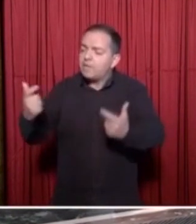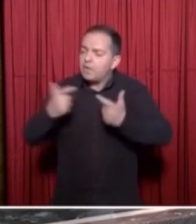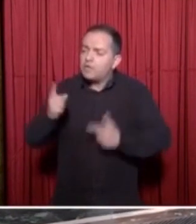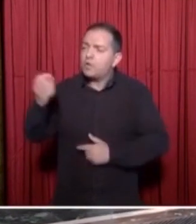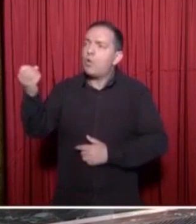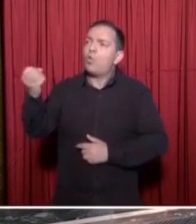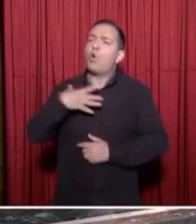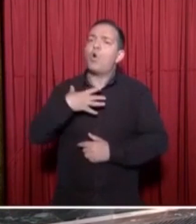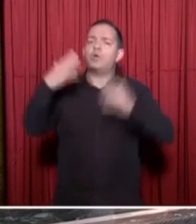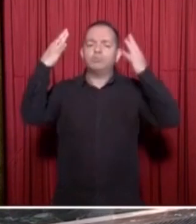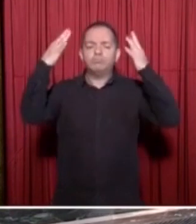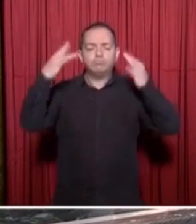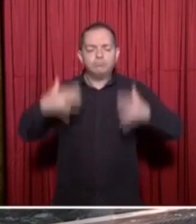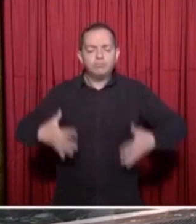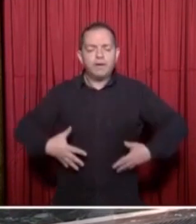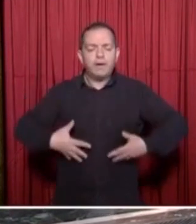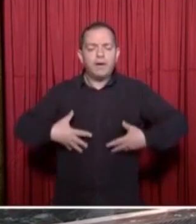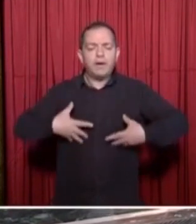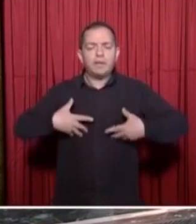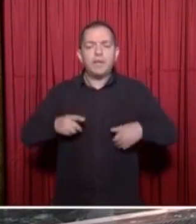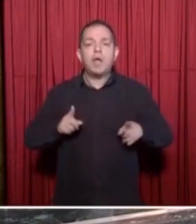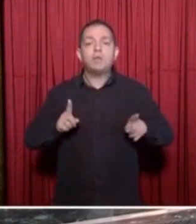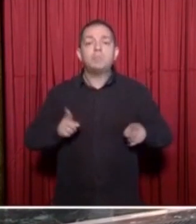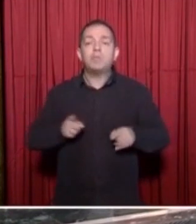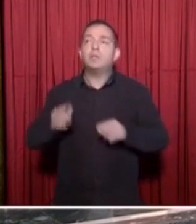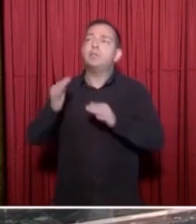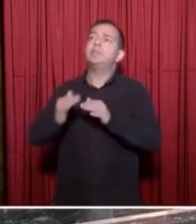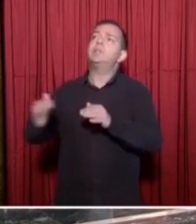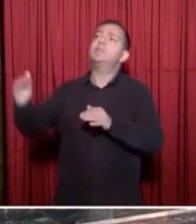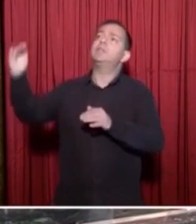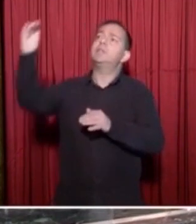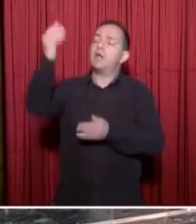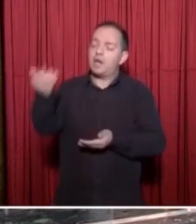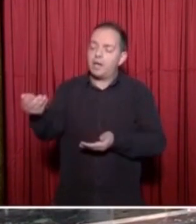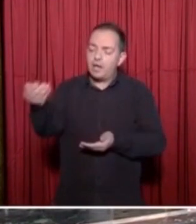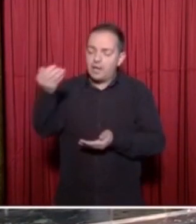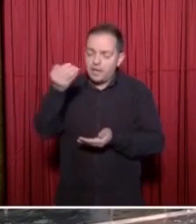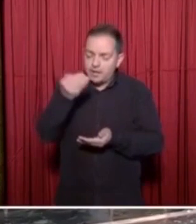Φύλαξον ημάς ο Θεός της η χάριτη